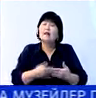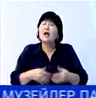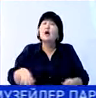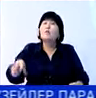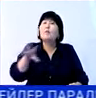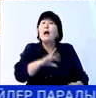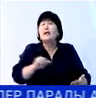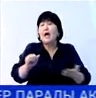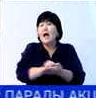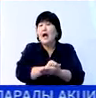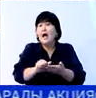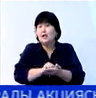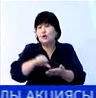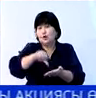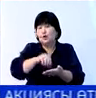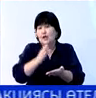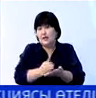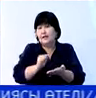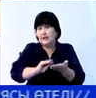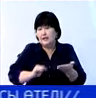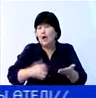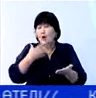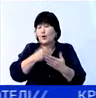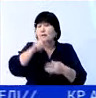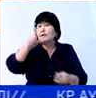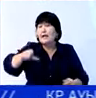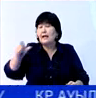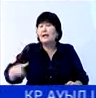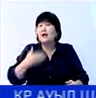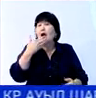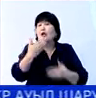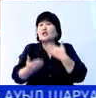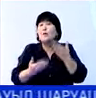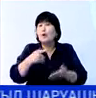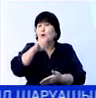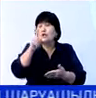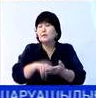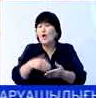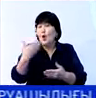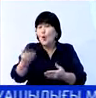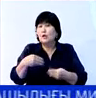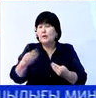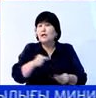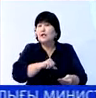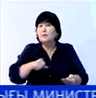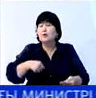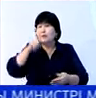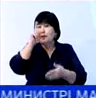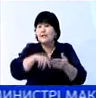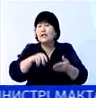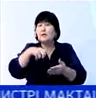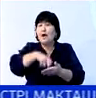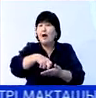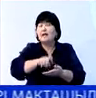барлық қағаз жүзінде болса, яғни өзіміз клиенттерімізге запросымызды қолына беріп жүреміз, немесе өзіміз сенім қат арқылы